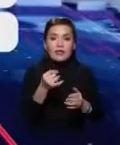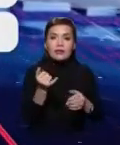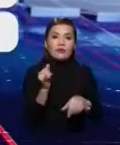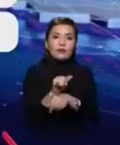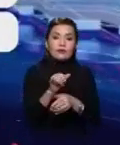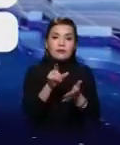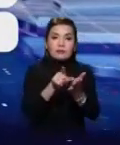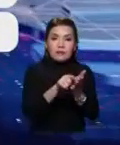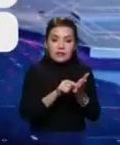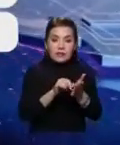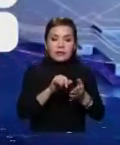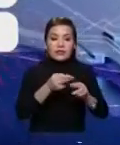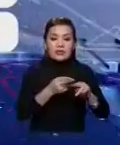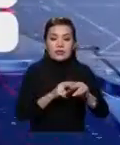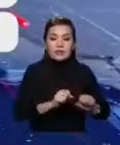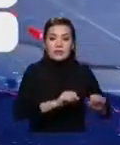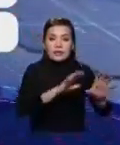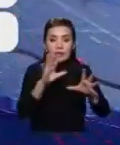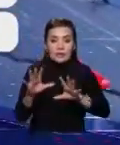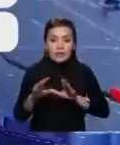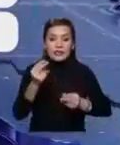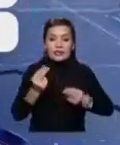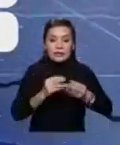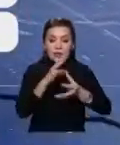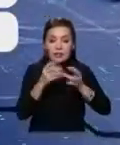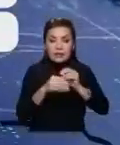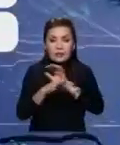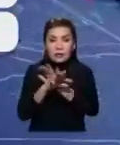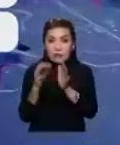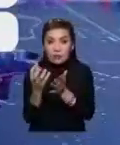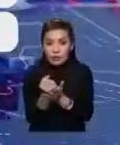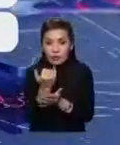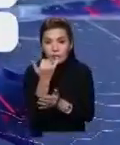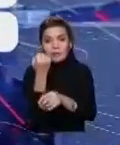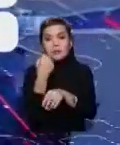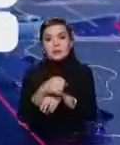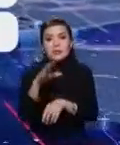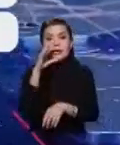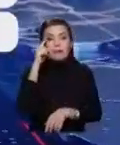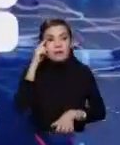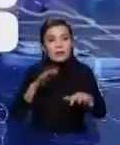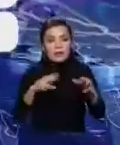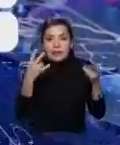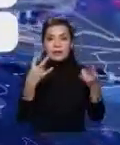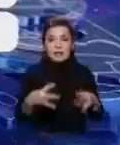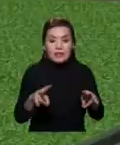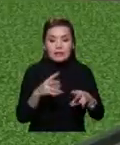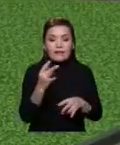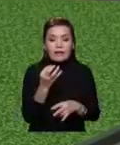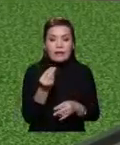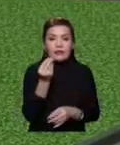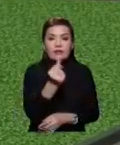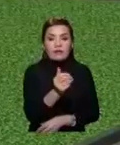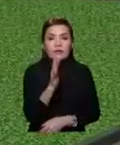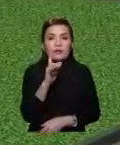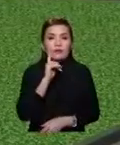X5 бөліміне кіріп, экранда көрсетілген ойындардың нәтижесін тапсаңыз, жүлде сіздікі. Еш күмәніңіз болмасын, Винлайн төлейді. Мен